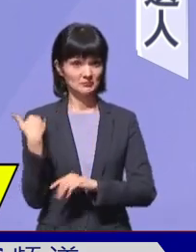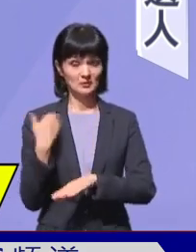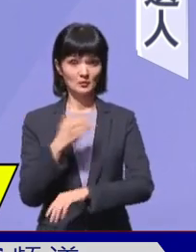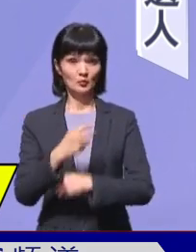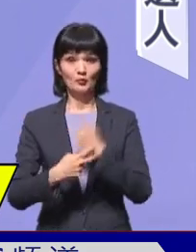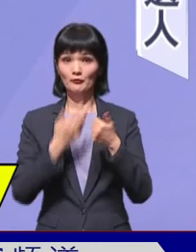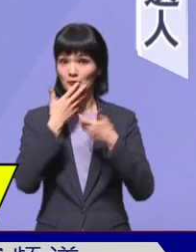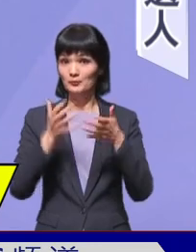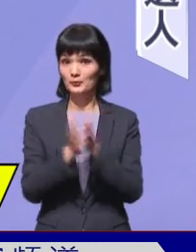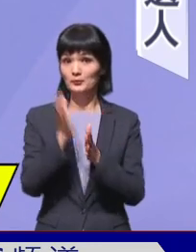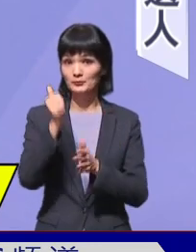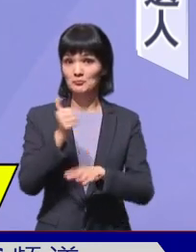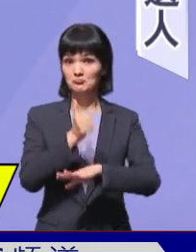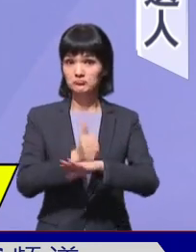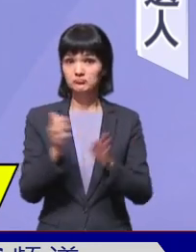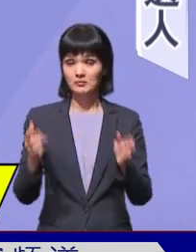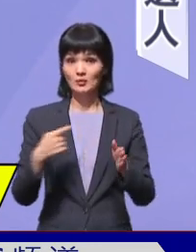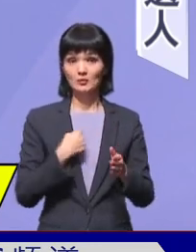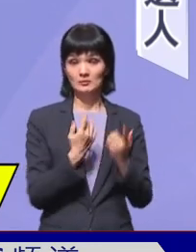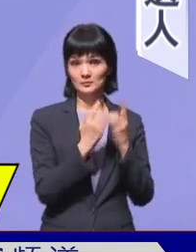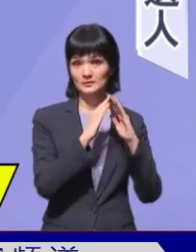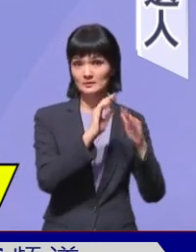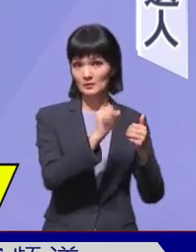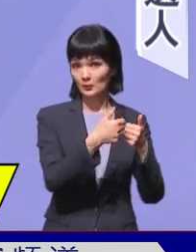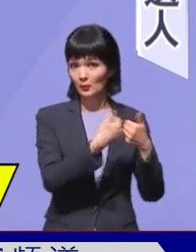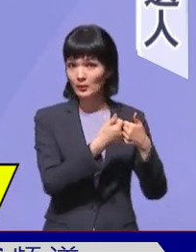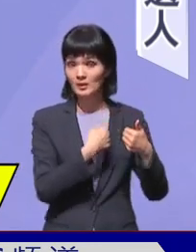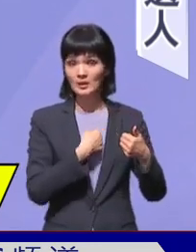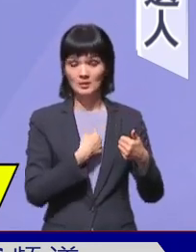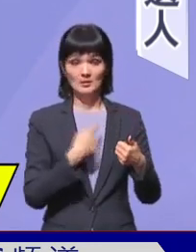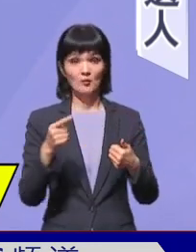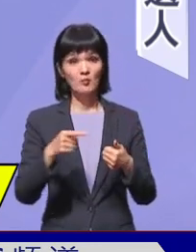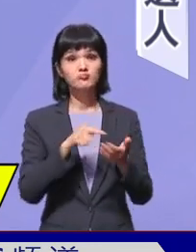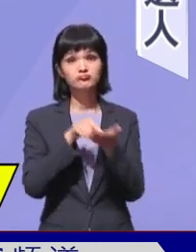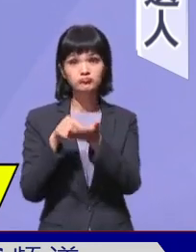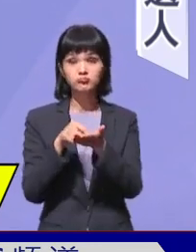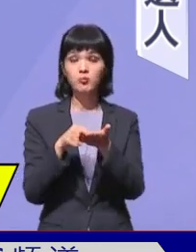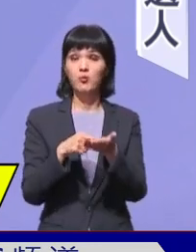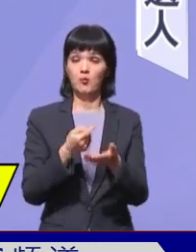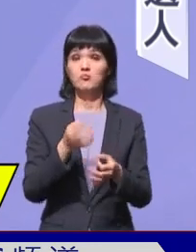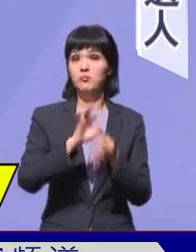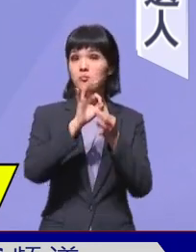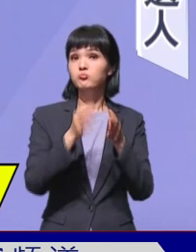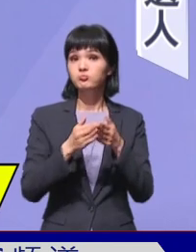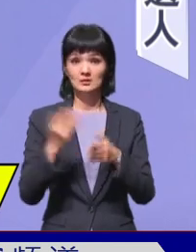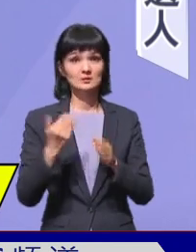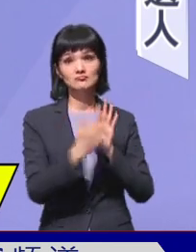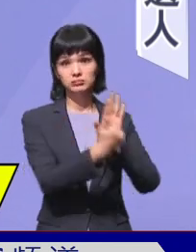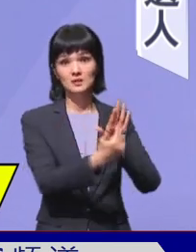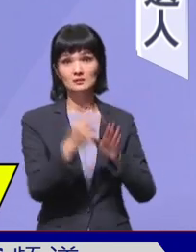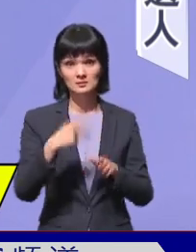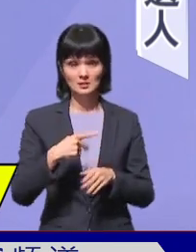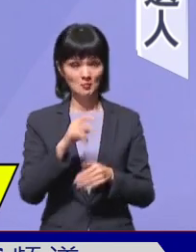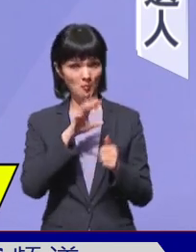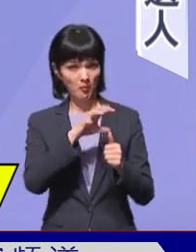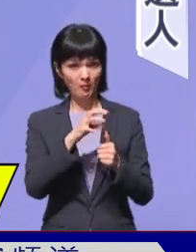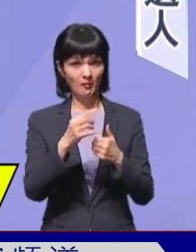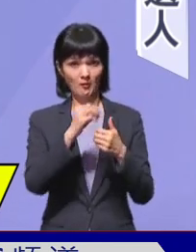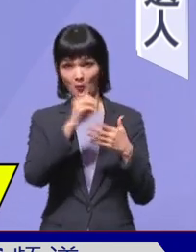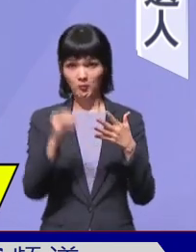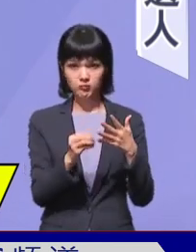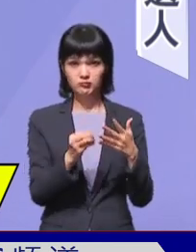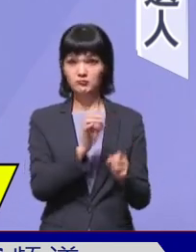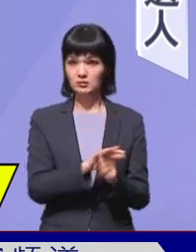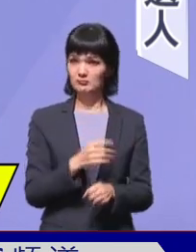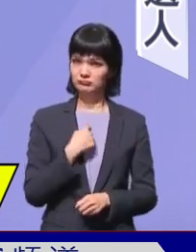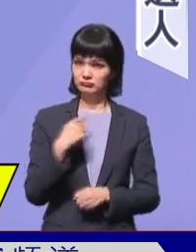内，居然否决台北市议会放宽育儿津贴补助的想法，甚至用调降补助来威胁。你跟台北